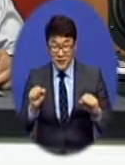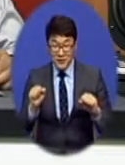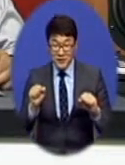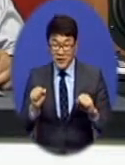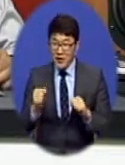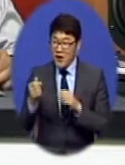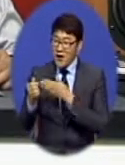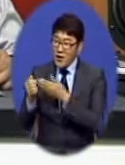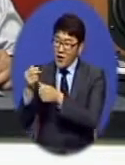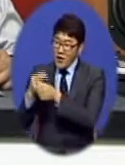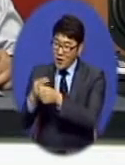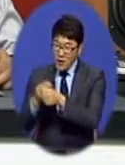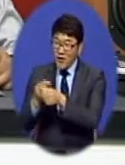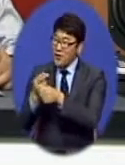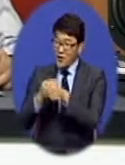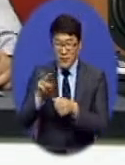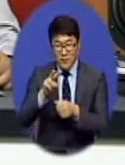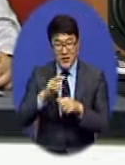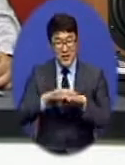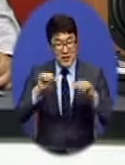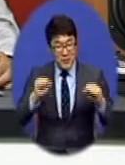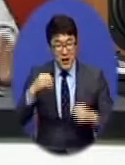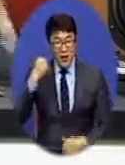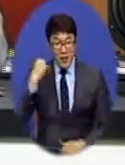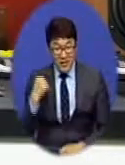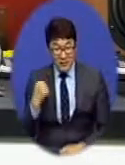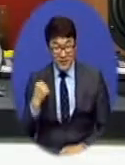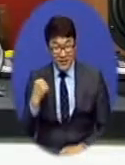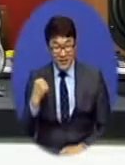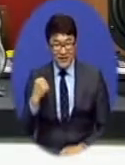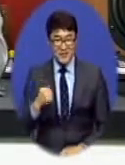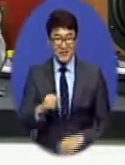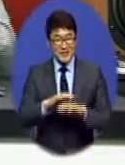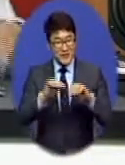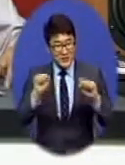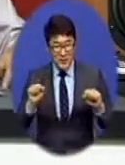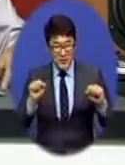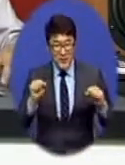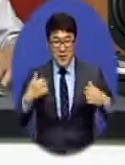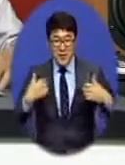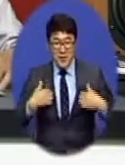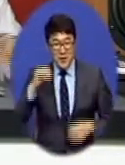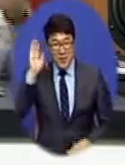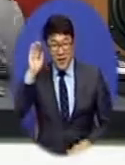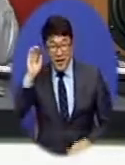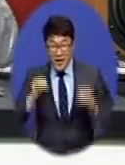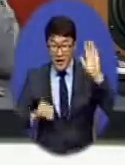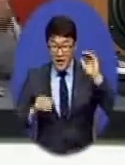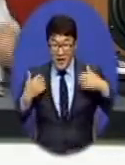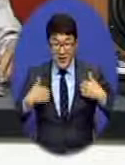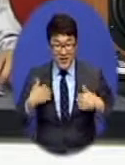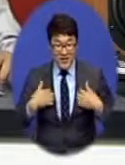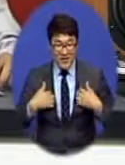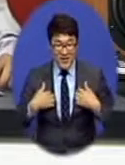명순이 선생님, 고다원 선생님, 안녕하십니까? 화이팅입니다. 네, 안녕하십니까? 안녕하세요. 반가, 반가. 아, 반가, 반가,